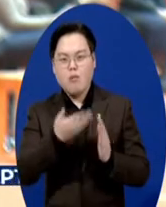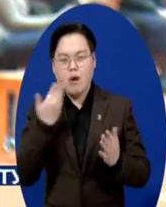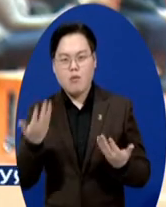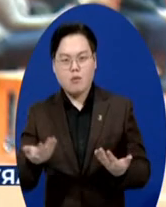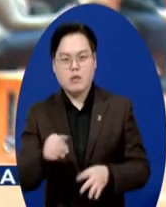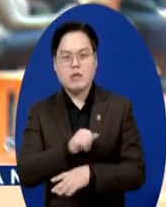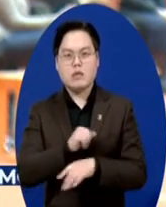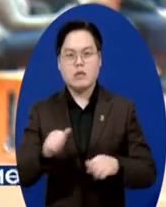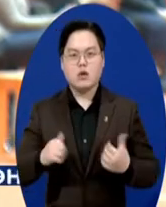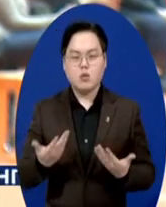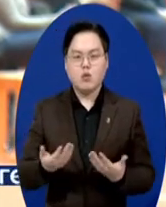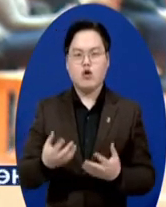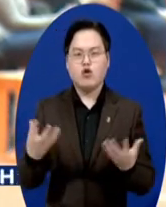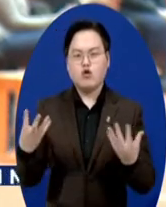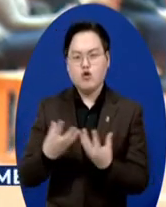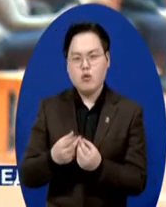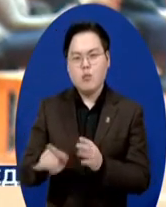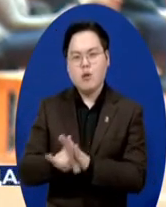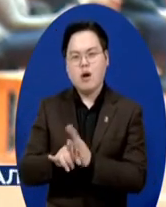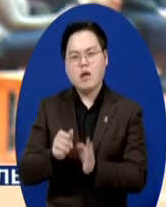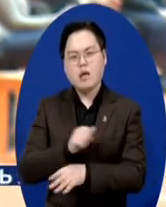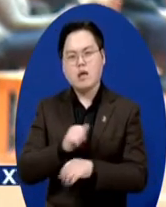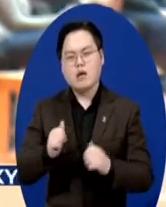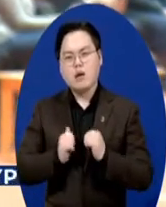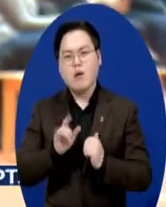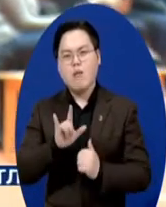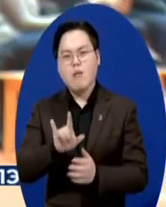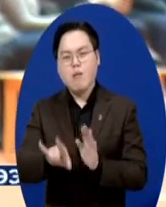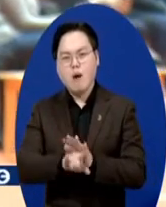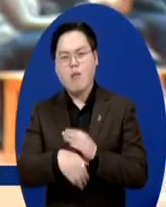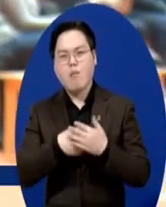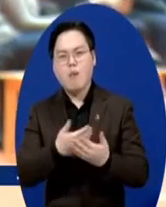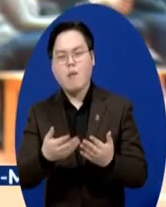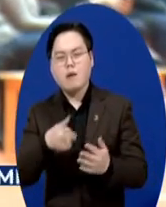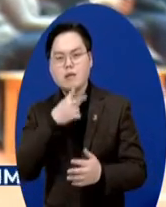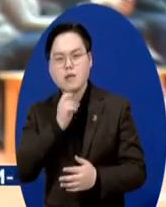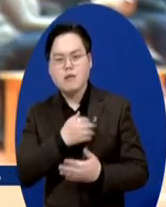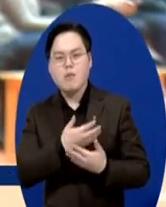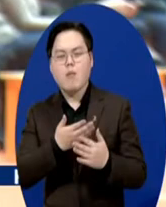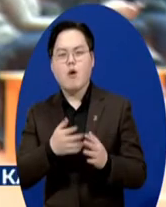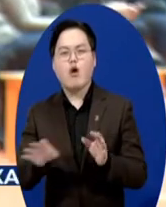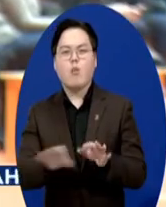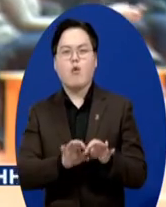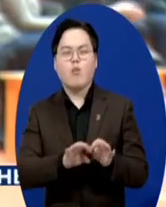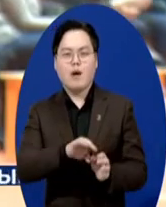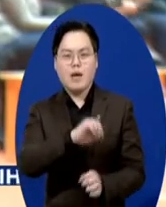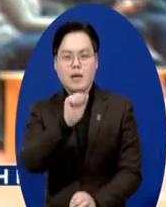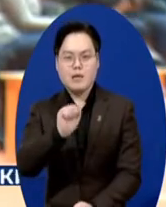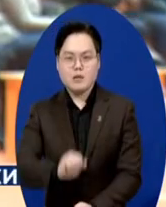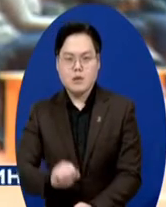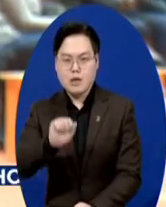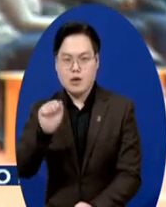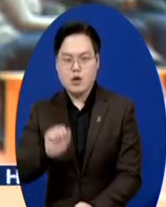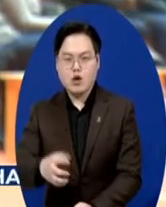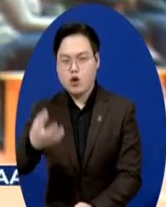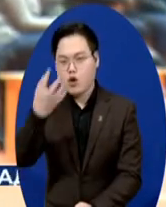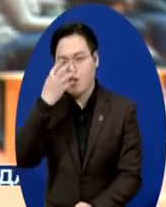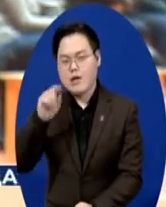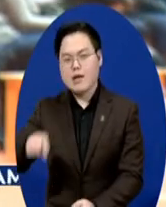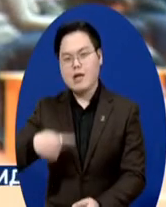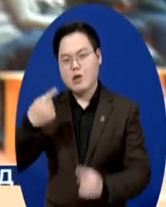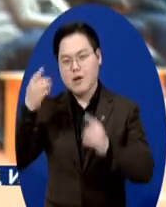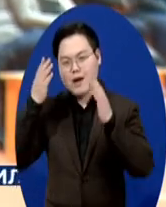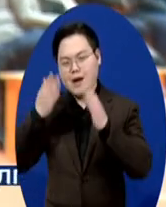хэрэгэд мөн одоо цөөн тооны малтай хэрэгдийг малчлах орлоготой одоо болгохтой бол асуудал нэлийн бас төв засгаас